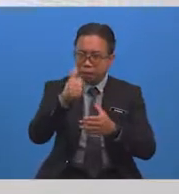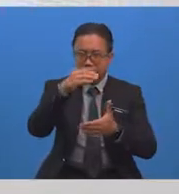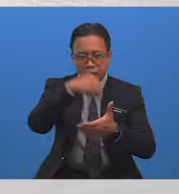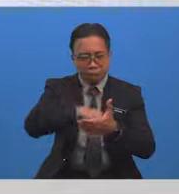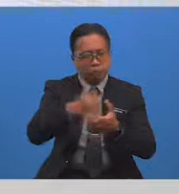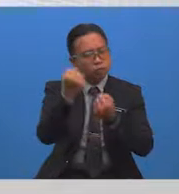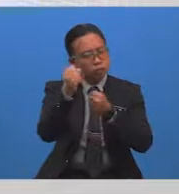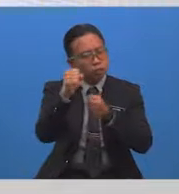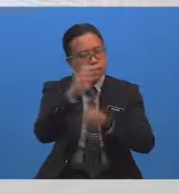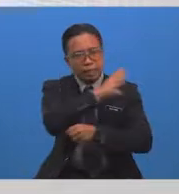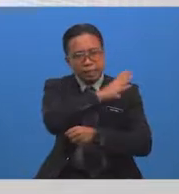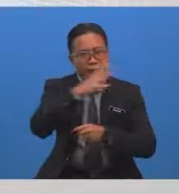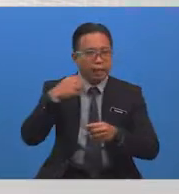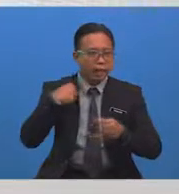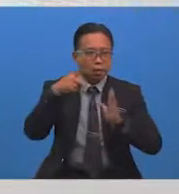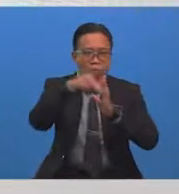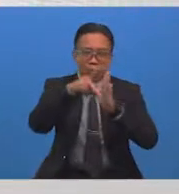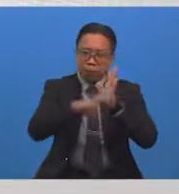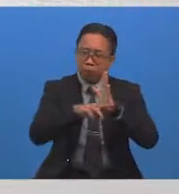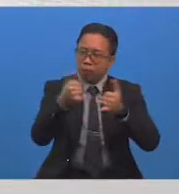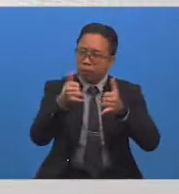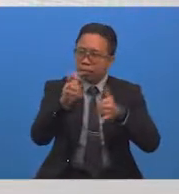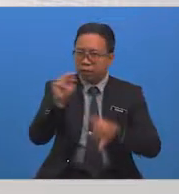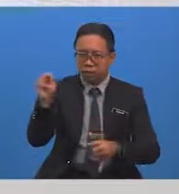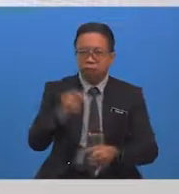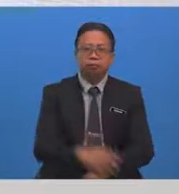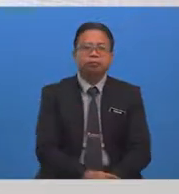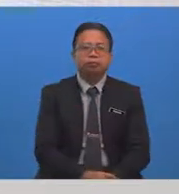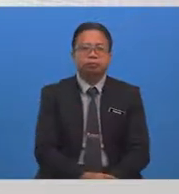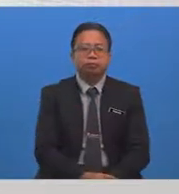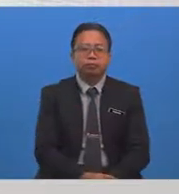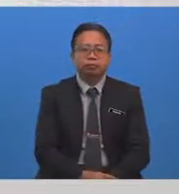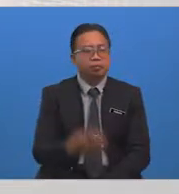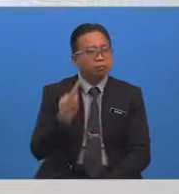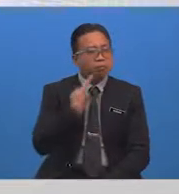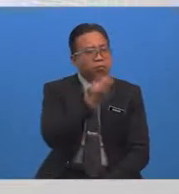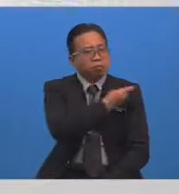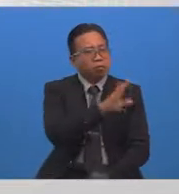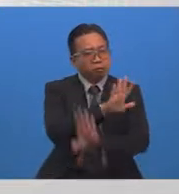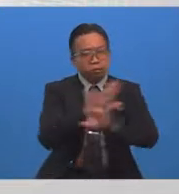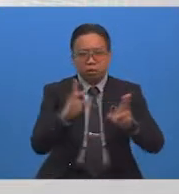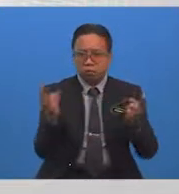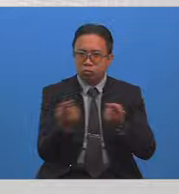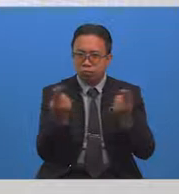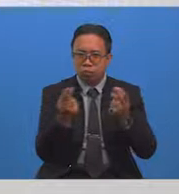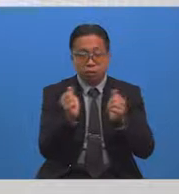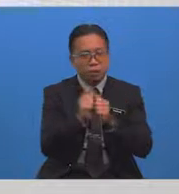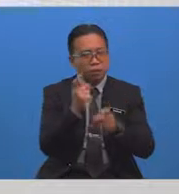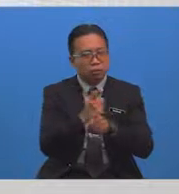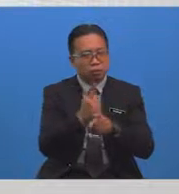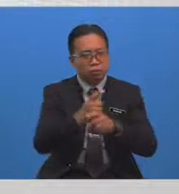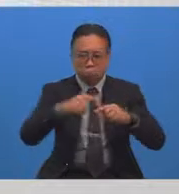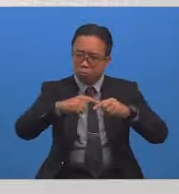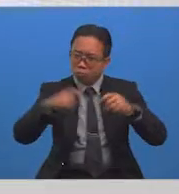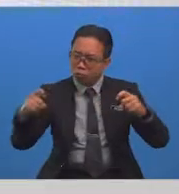sukan ataupun permainan apabila kita tidak berusaha gigi serta berputus asa